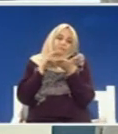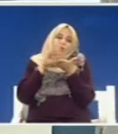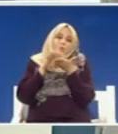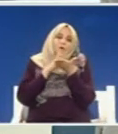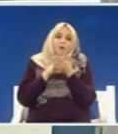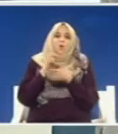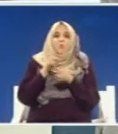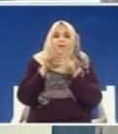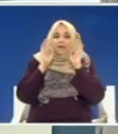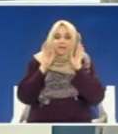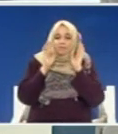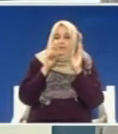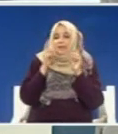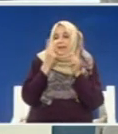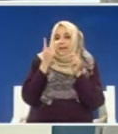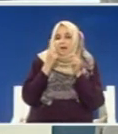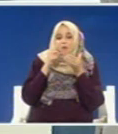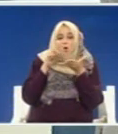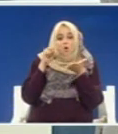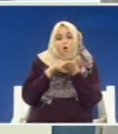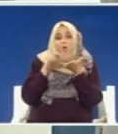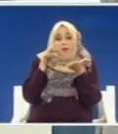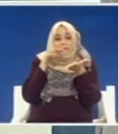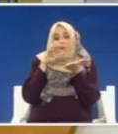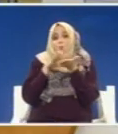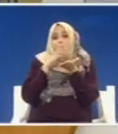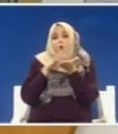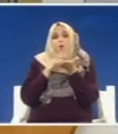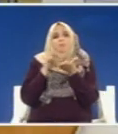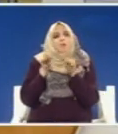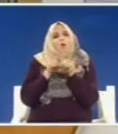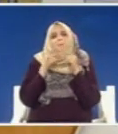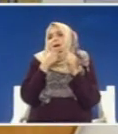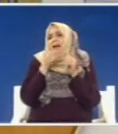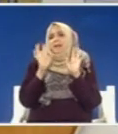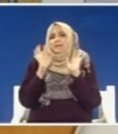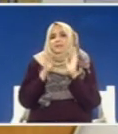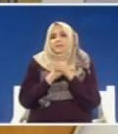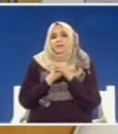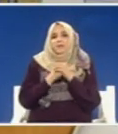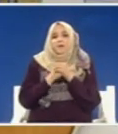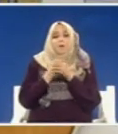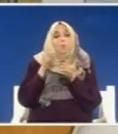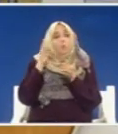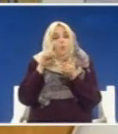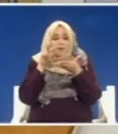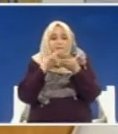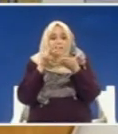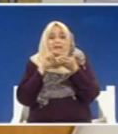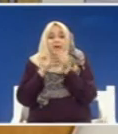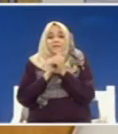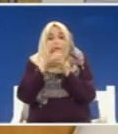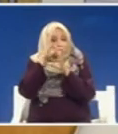الوضعية التي تريحه. أيوة. لأن المطلوب من الإنسان وهو يقرأ القرآن التدبر. أيوة.